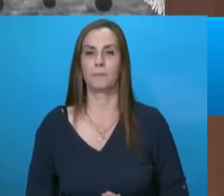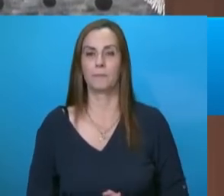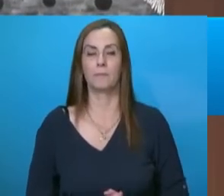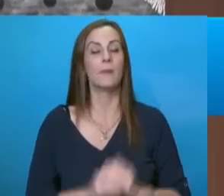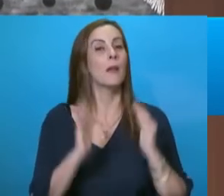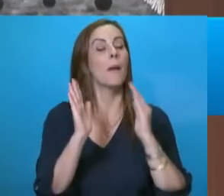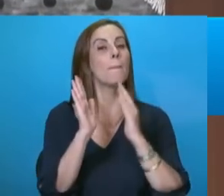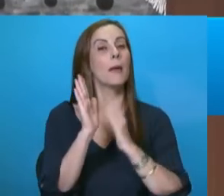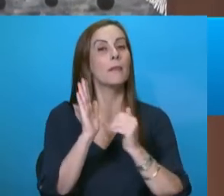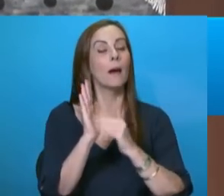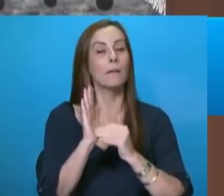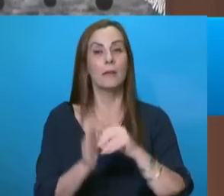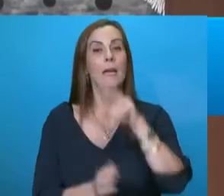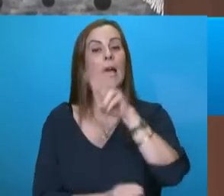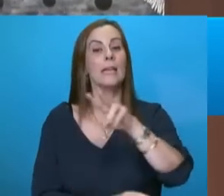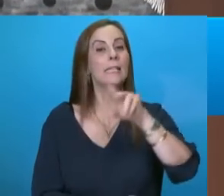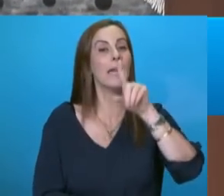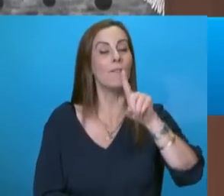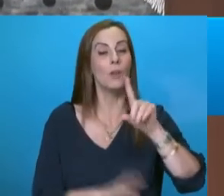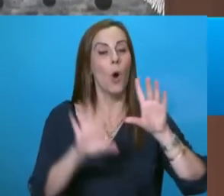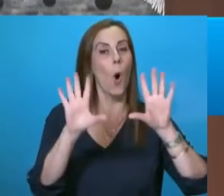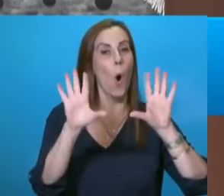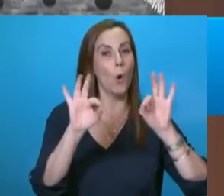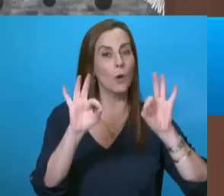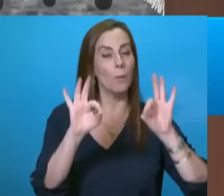בתאריך ה-21 באוקטובר